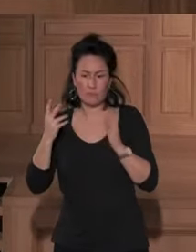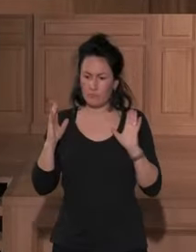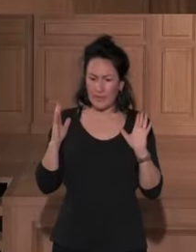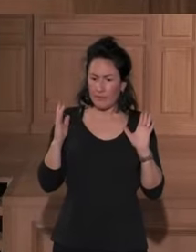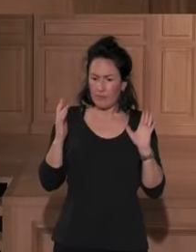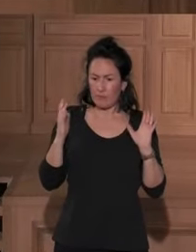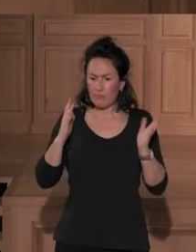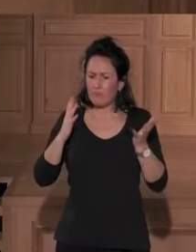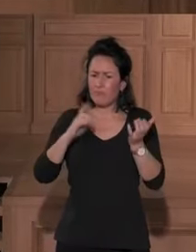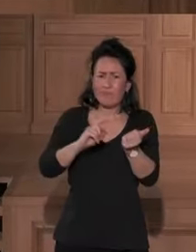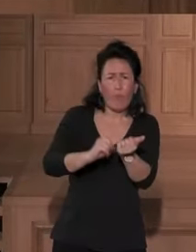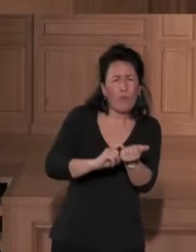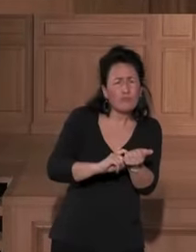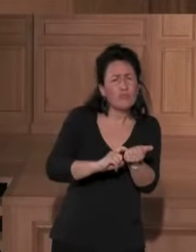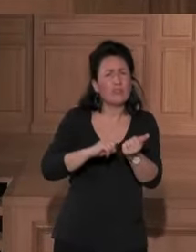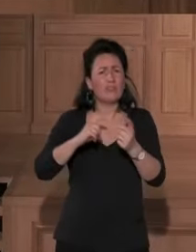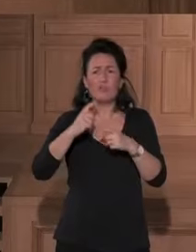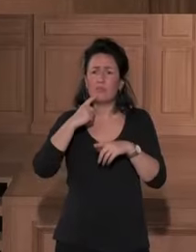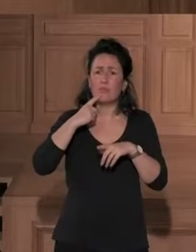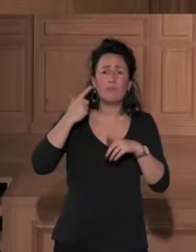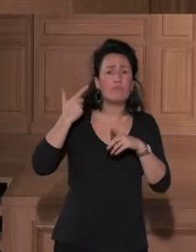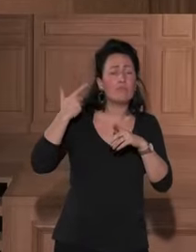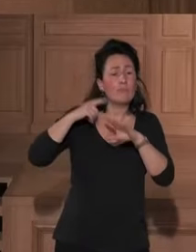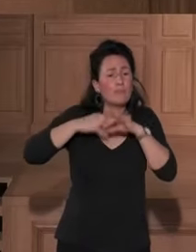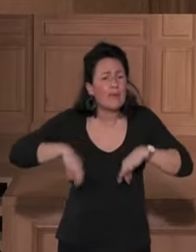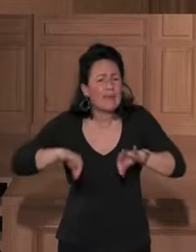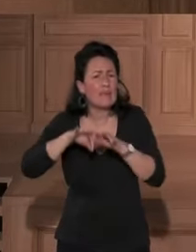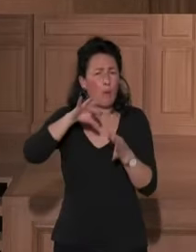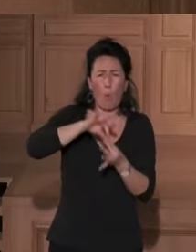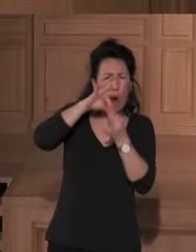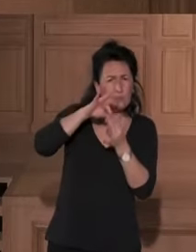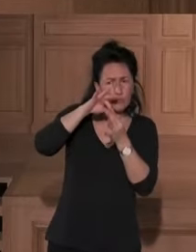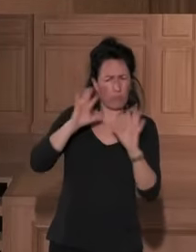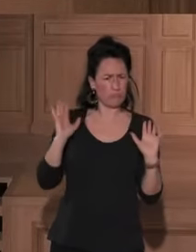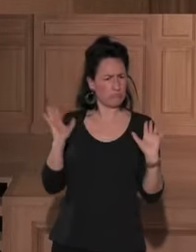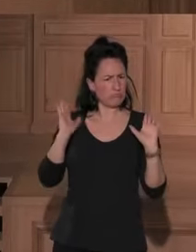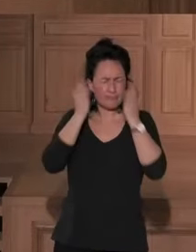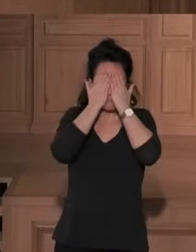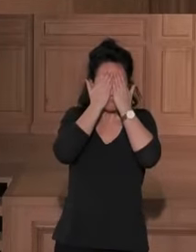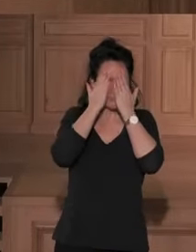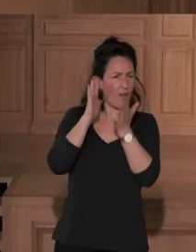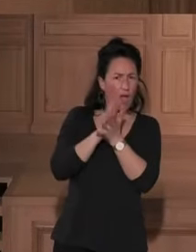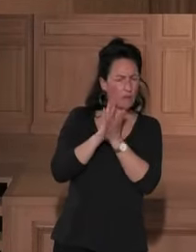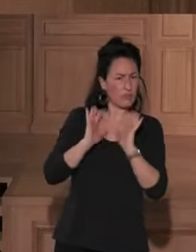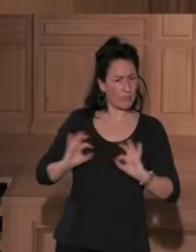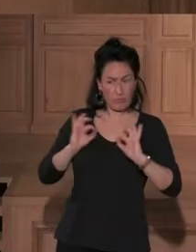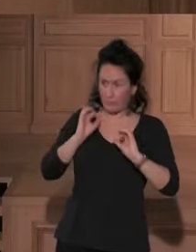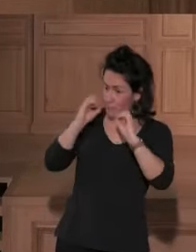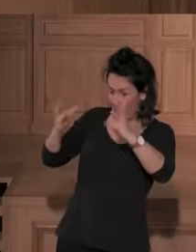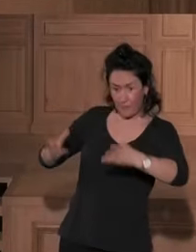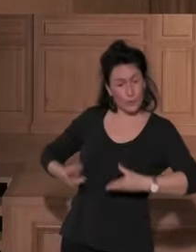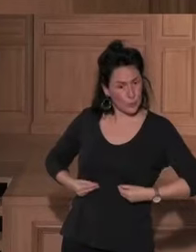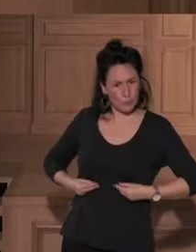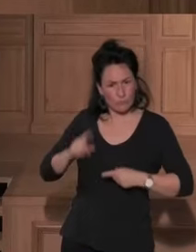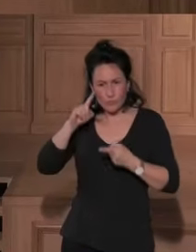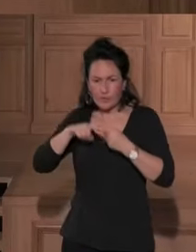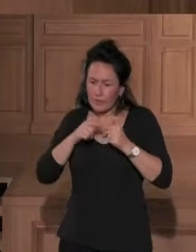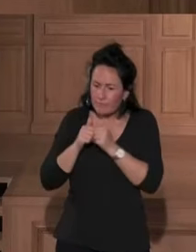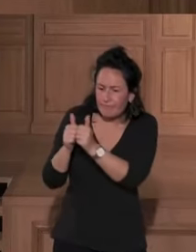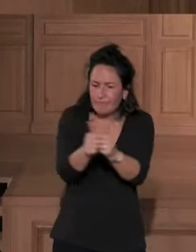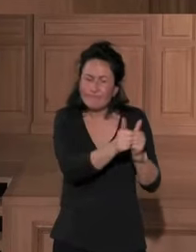ni l'origine ethnique, ni l'origine sociale, ni la religion, ni autre chose, ni l'âge. On est là et on est bienvenus dès lors qu'on se rassemble autour d'un